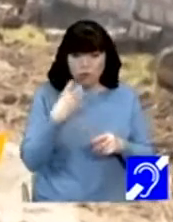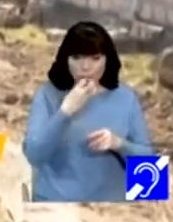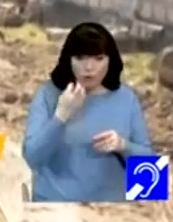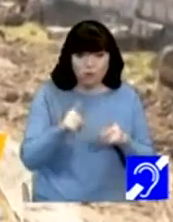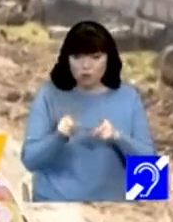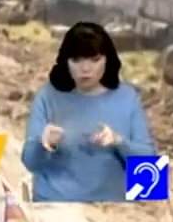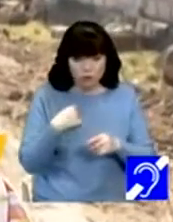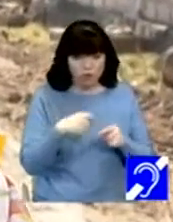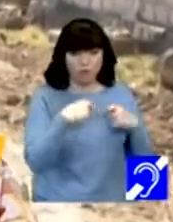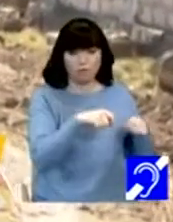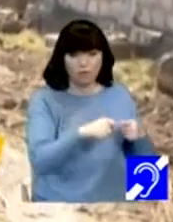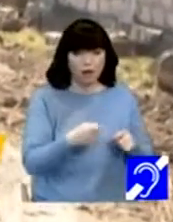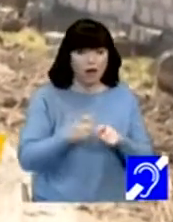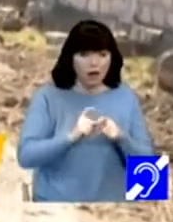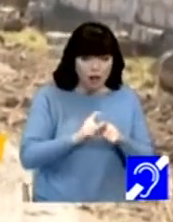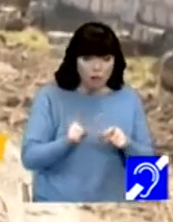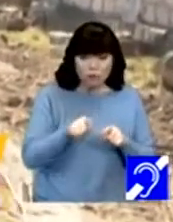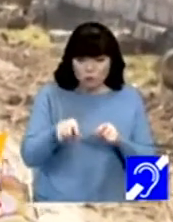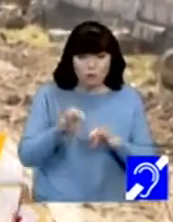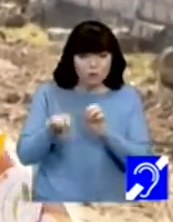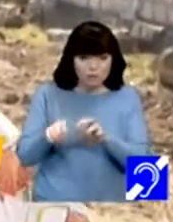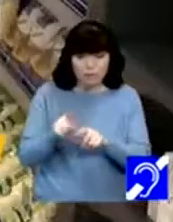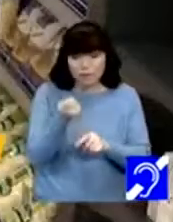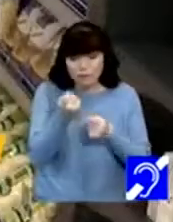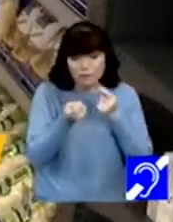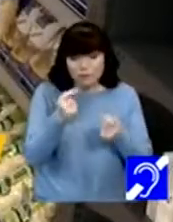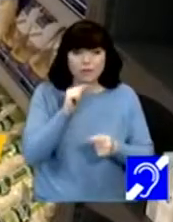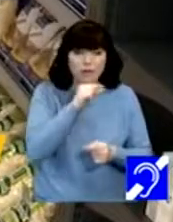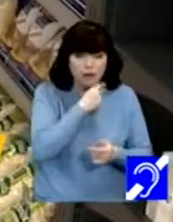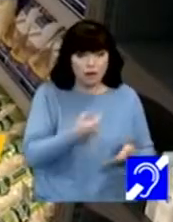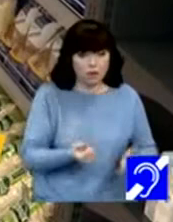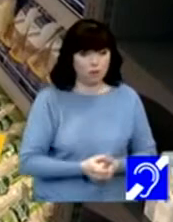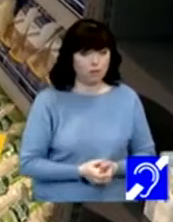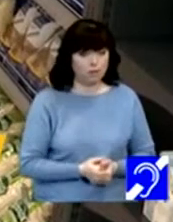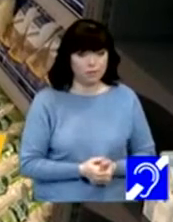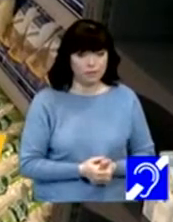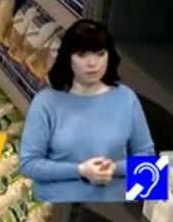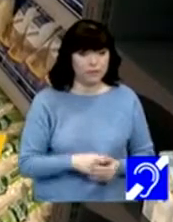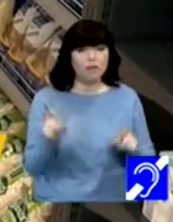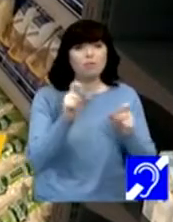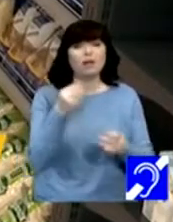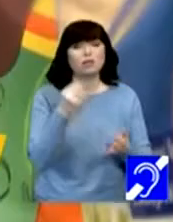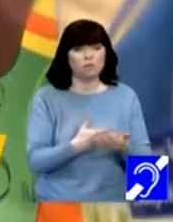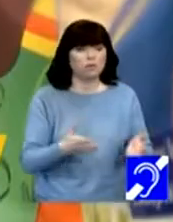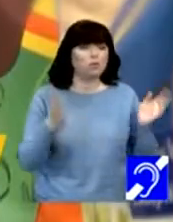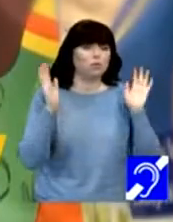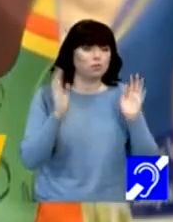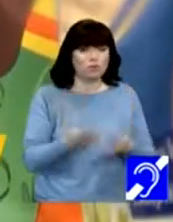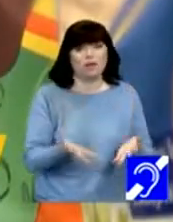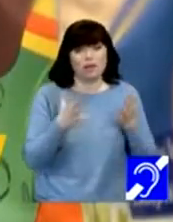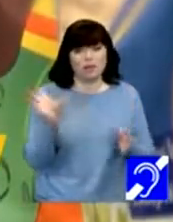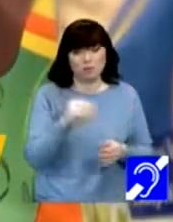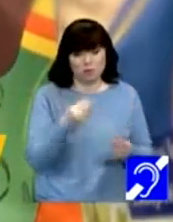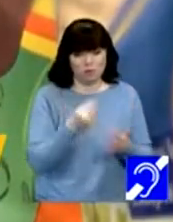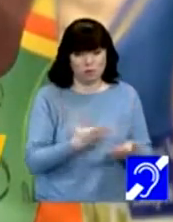șerghi, fasul, șerghi, cartoșii, când ești, dacă pui, păi ce să facem? La magazin e scump. E, scump, tot la magazin, dar mutate